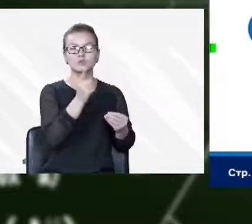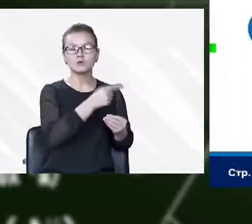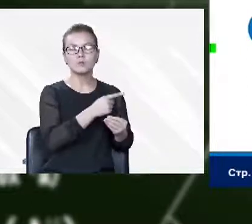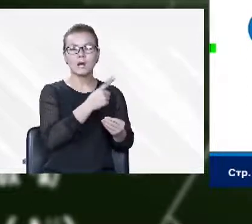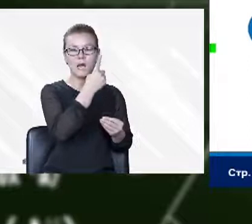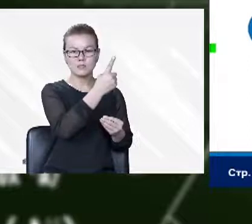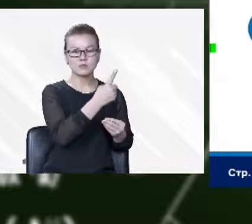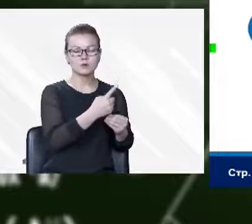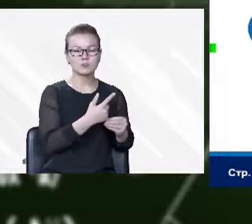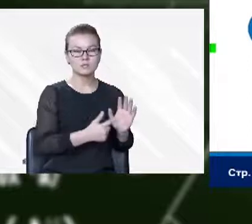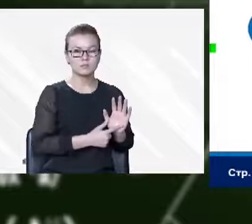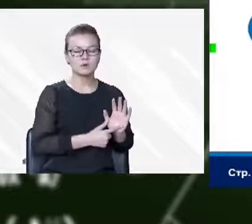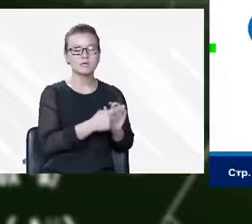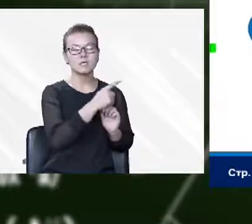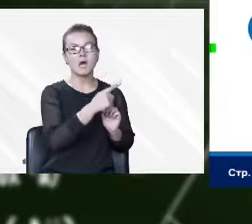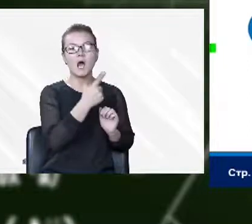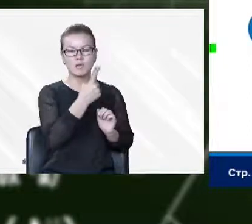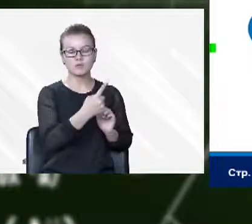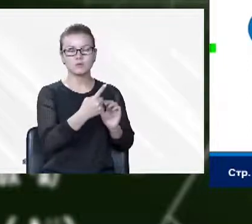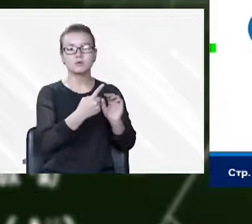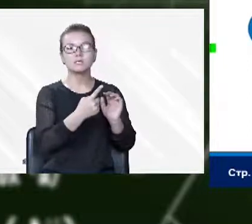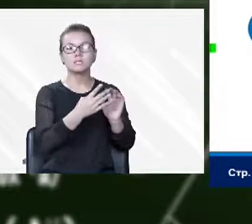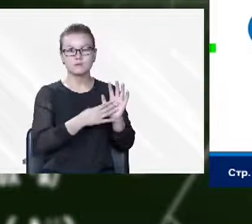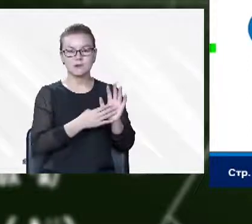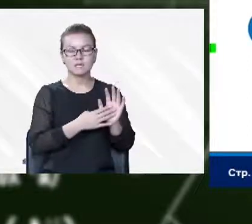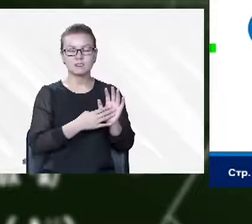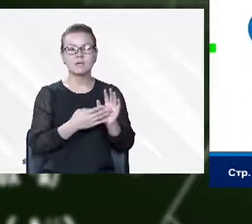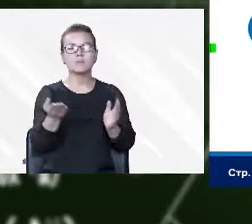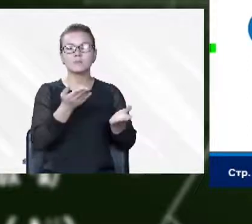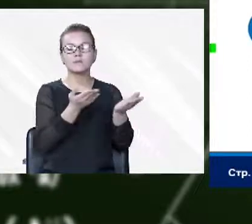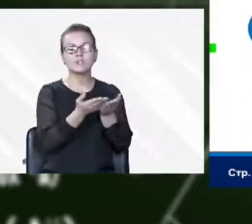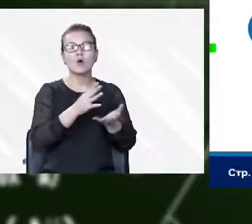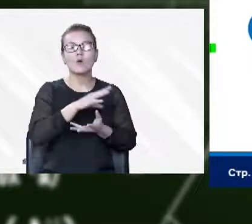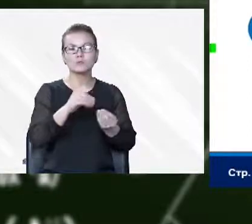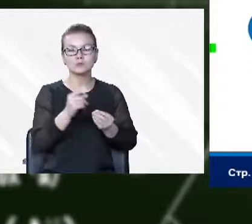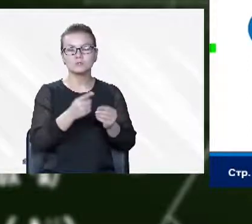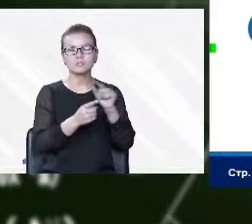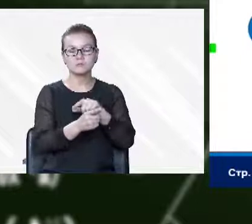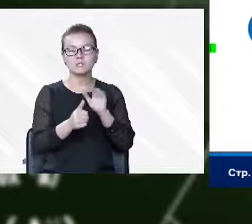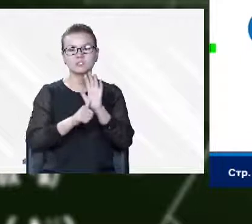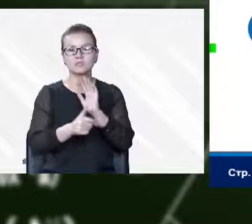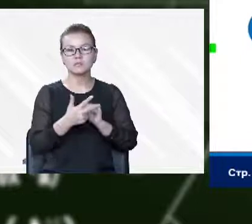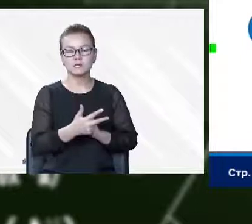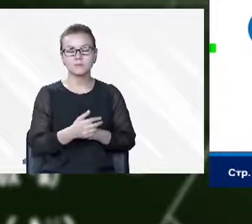1 седьмой и 1 девятой, приведя их к общему знаменателю 63.